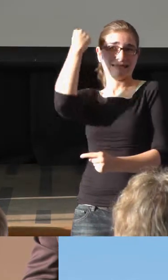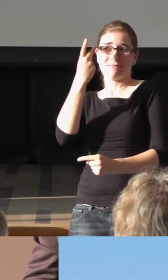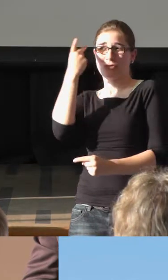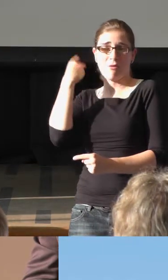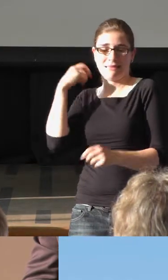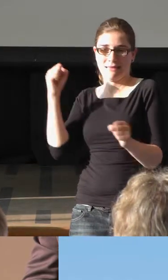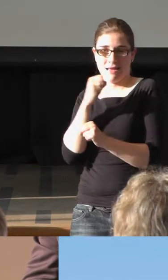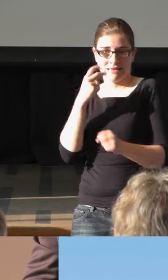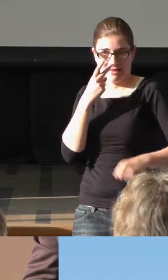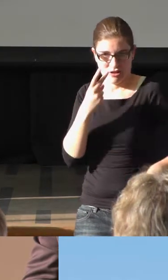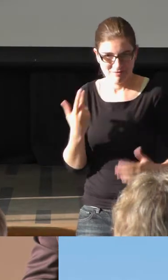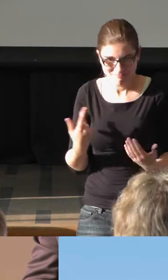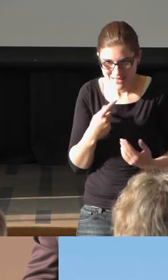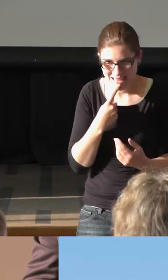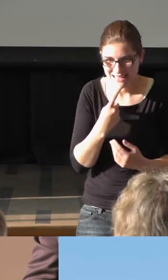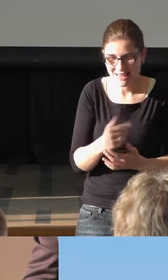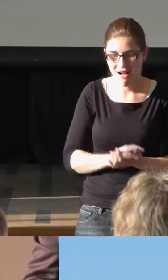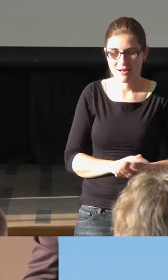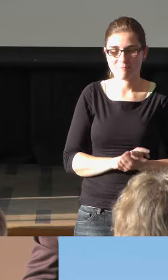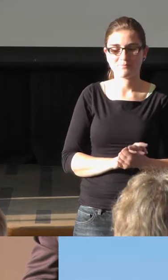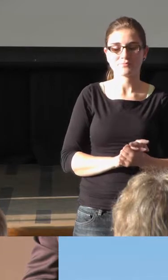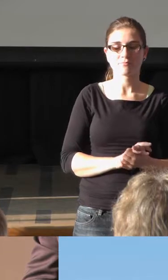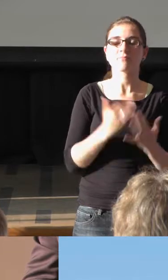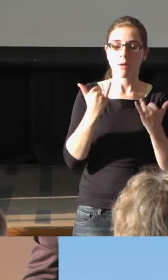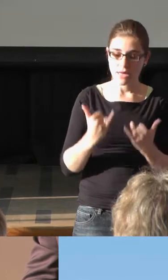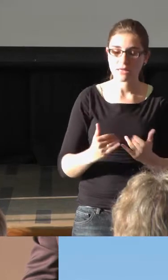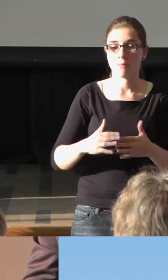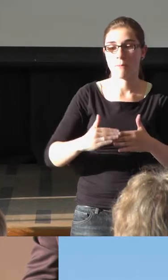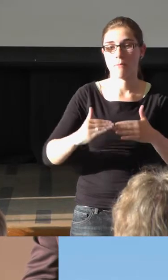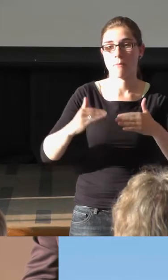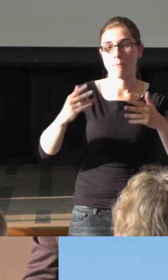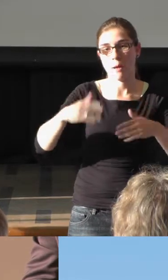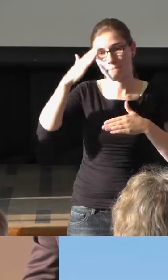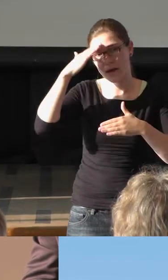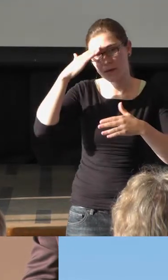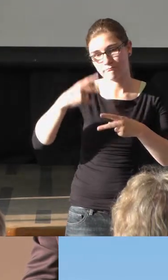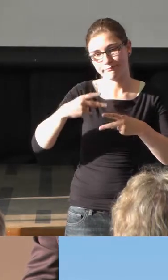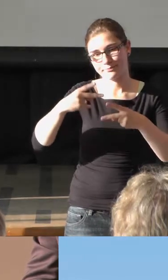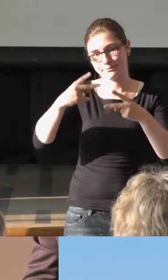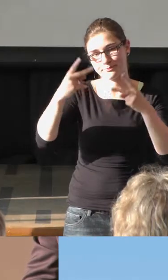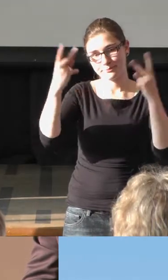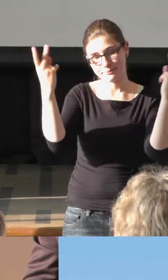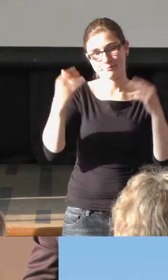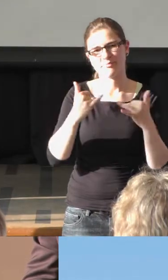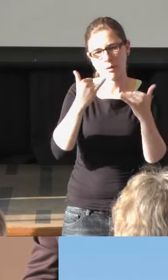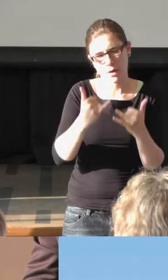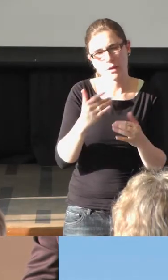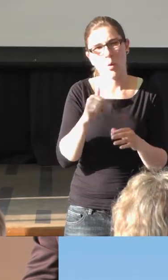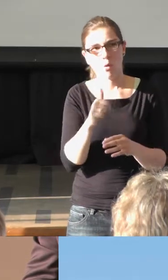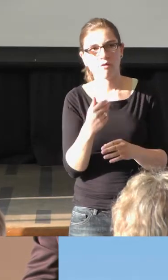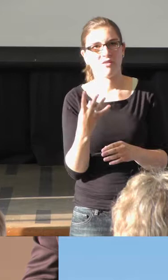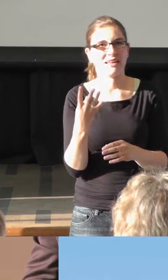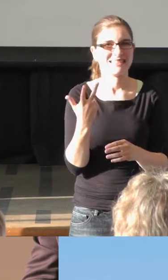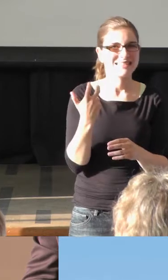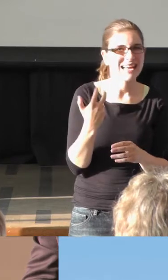Zeitraum, wo das überhaupt aktuell ist, als immer mehr bekannt werdende Erkrankung, aber dass man das jetzt schon 30, 40 Jahre zurückverfolgen kann als